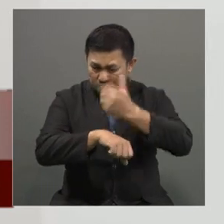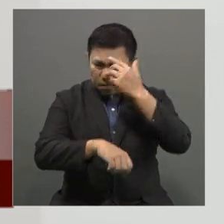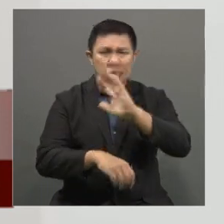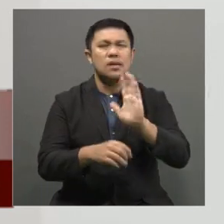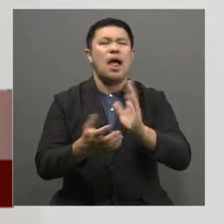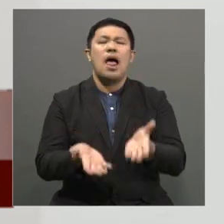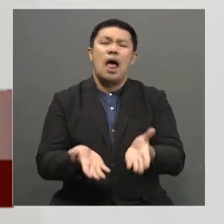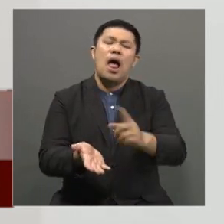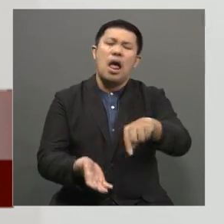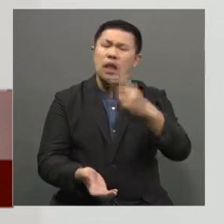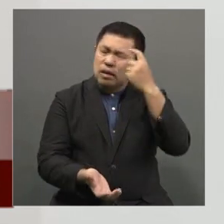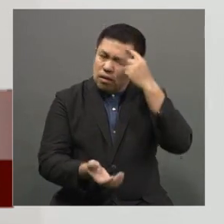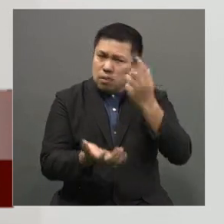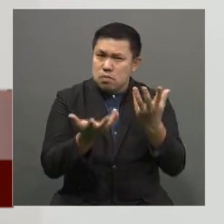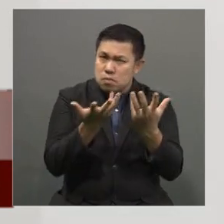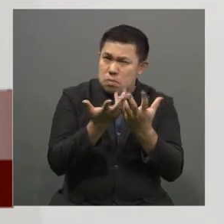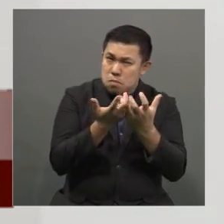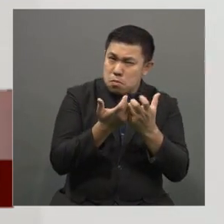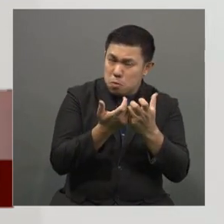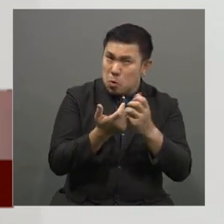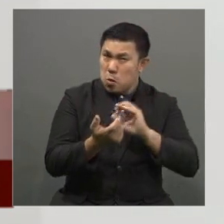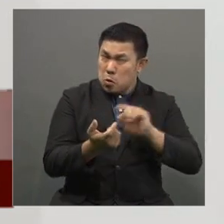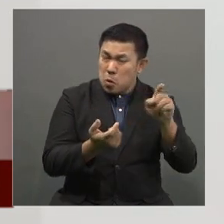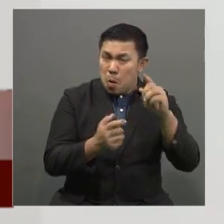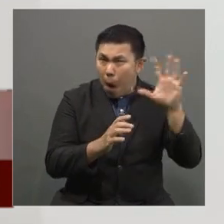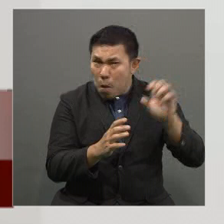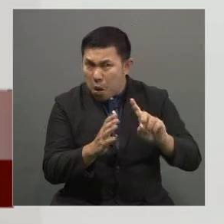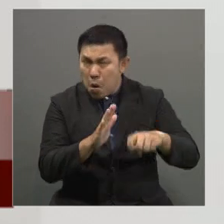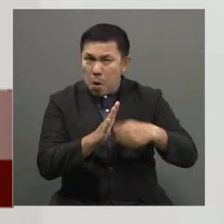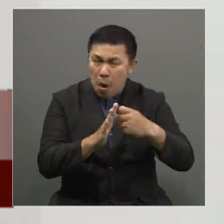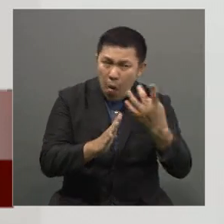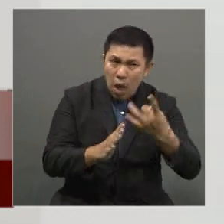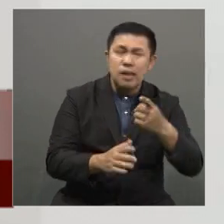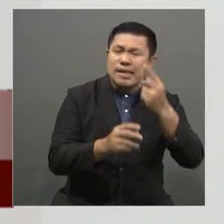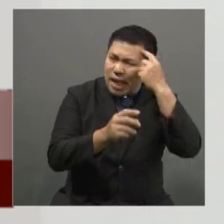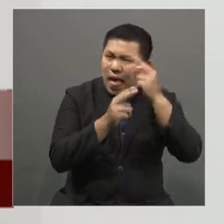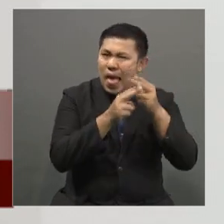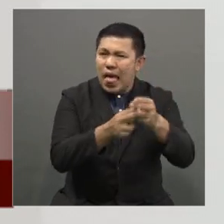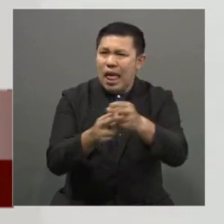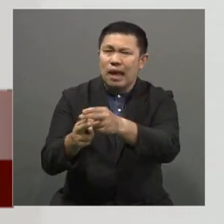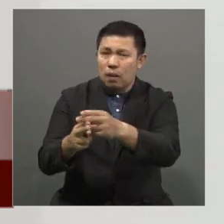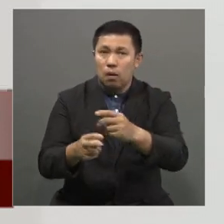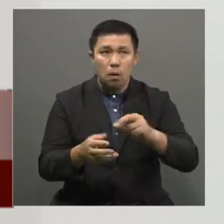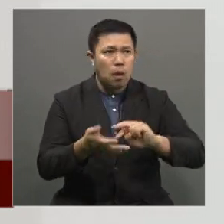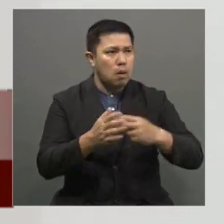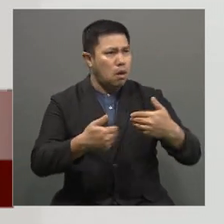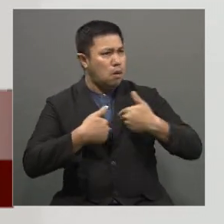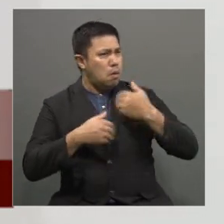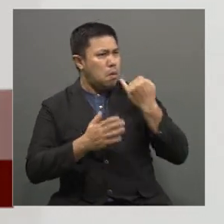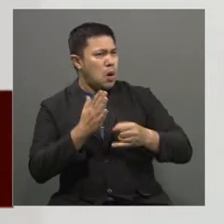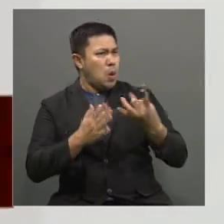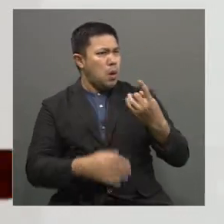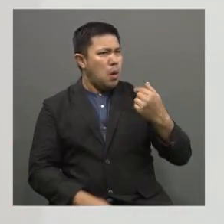เองแล้วกันนะครับนะท่านลองไปมโมเรื่องแล้วกันว่ามันเกิดยังไงมันเป็นยังไงถูกมั้ยครับเ่อทำไมมันเกิดอยู่กับผมคนเดียวอ่ะ